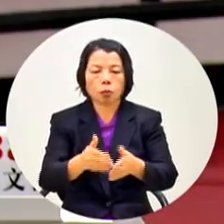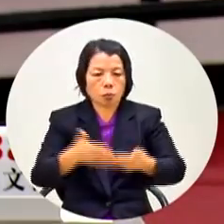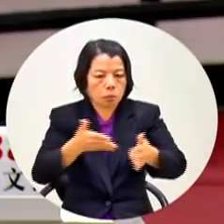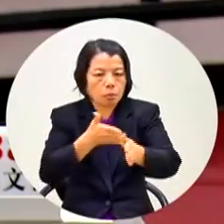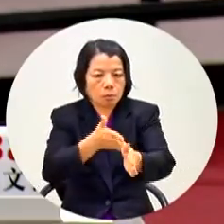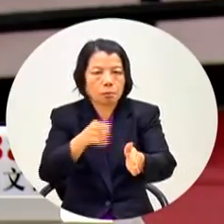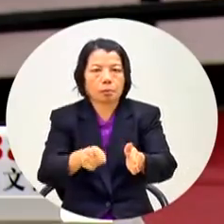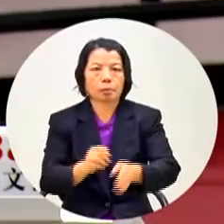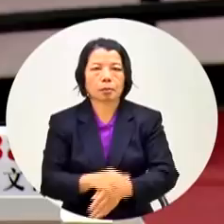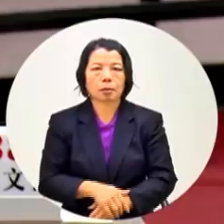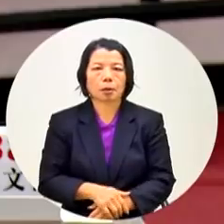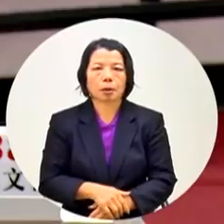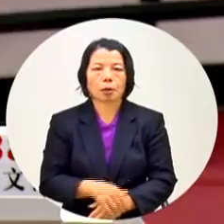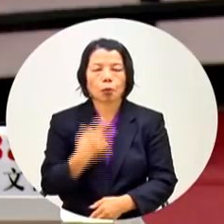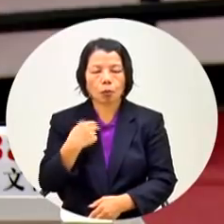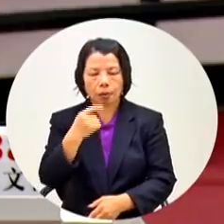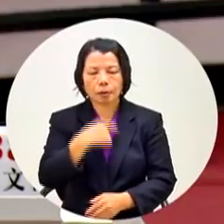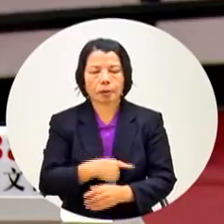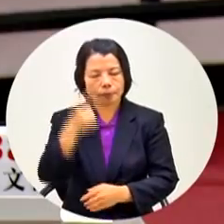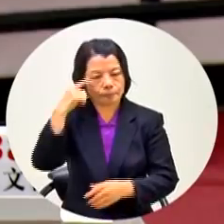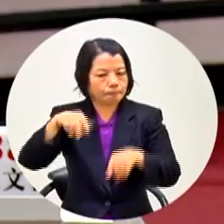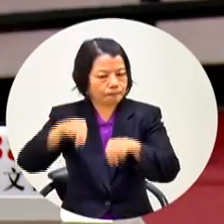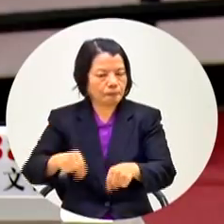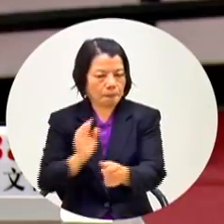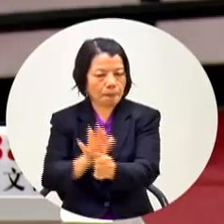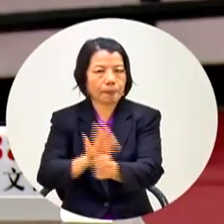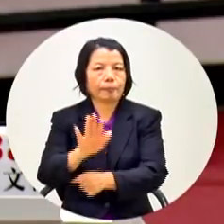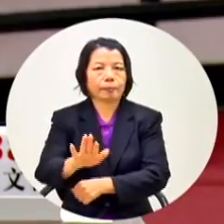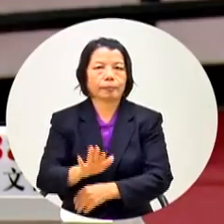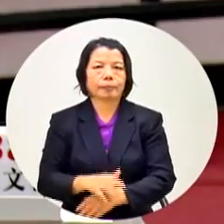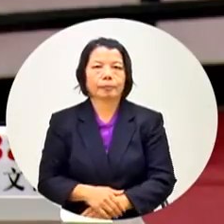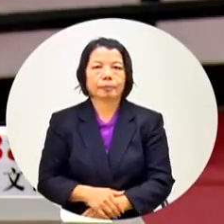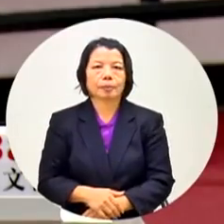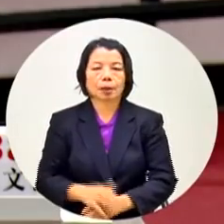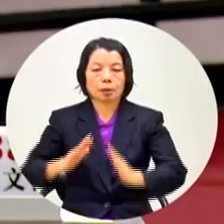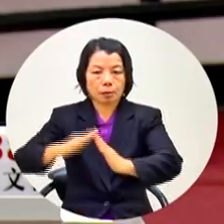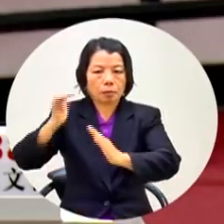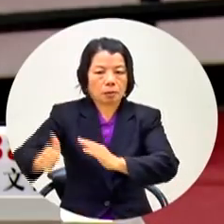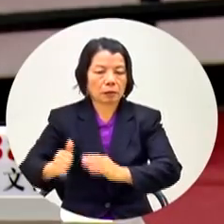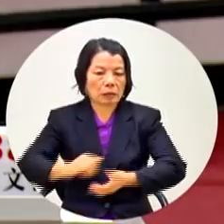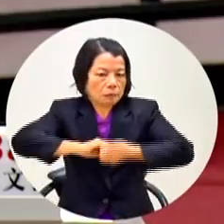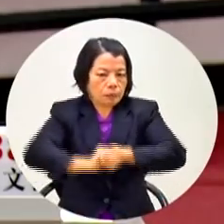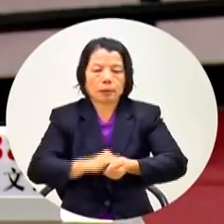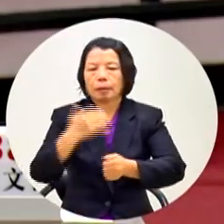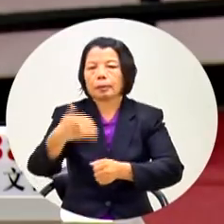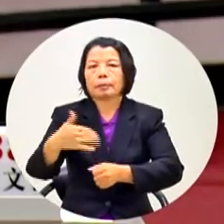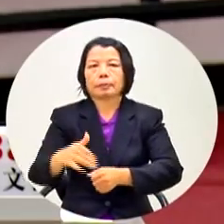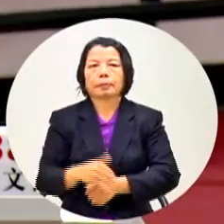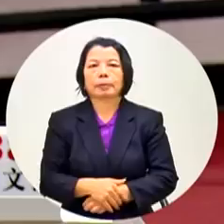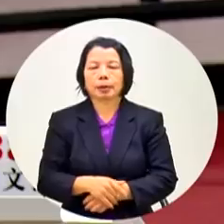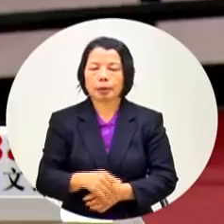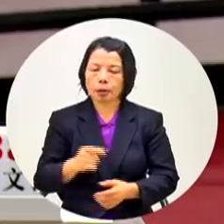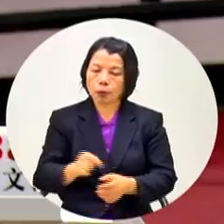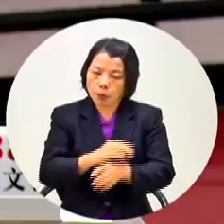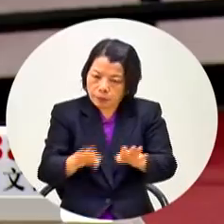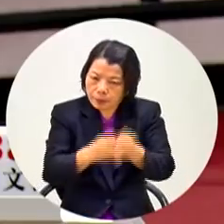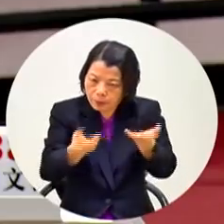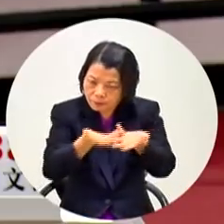长不是一个有固定的，就说已经有定见，愿意开放大家有意见，那接下来怎么去